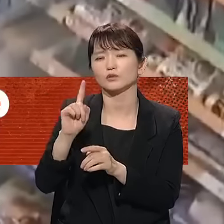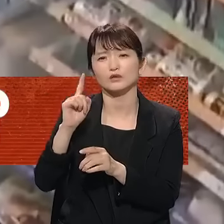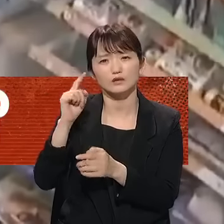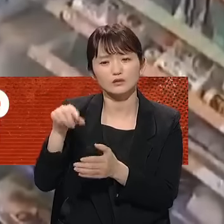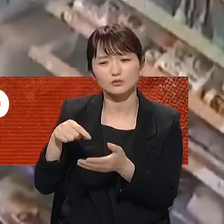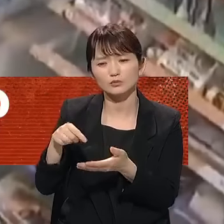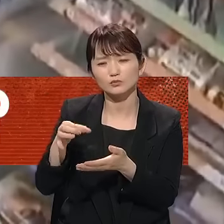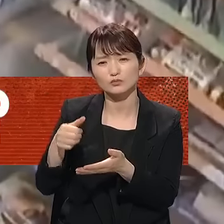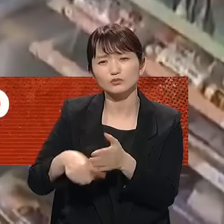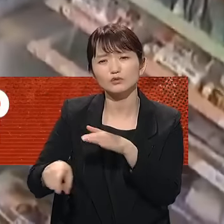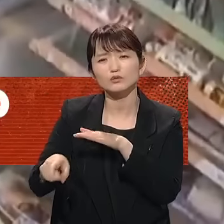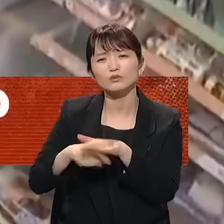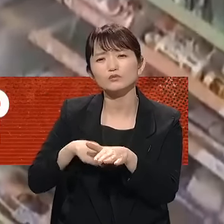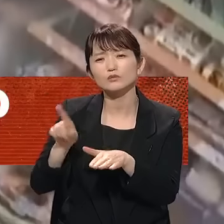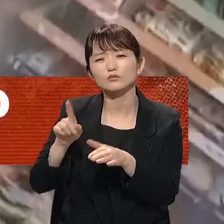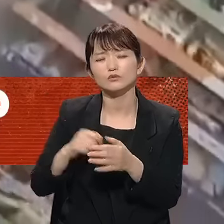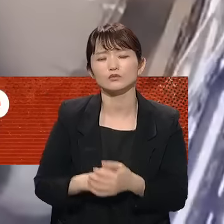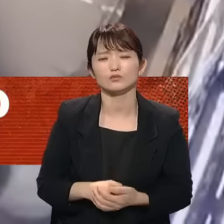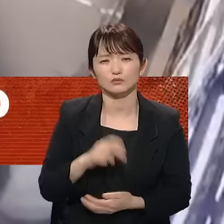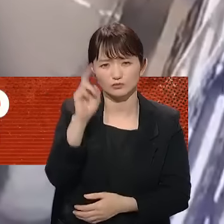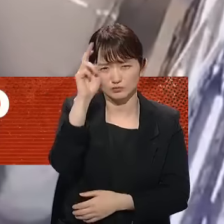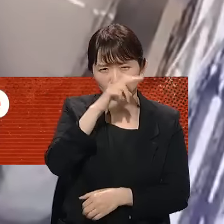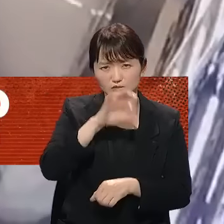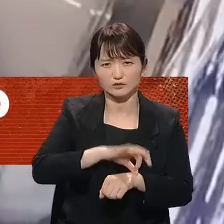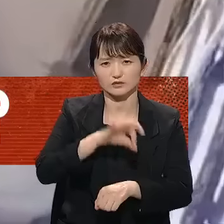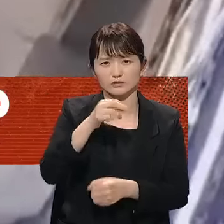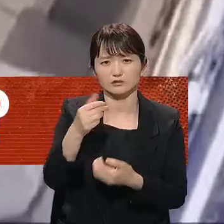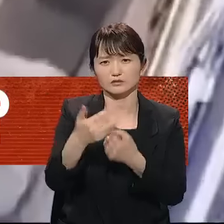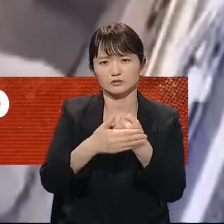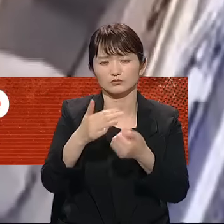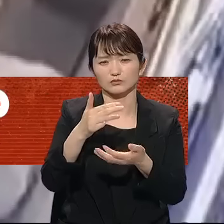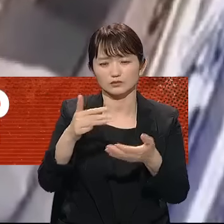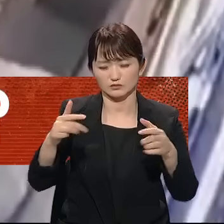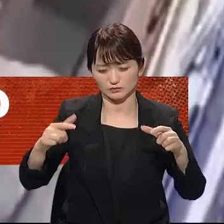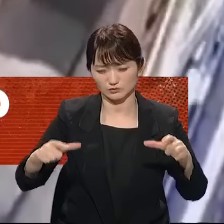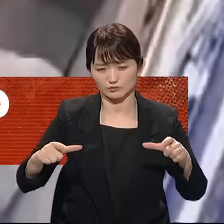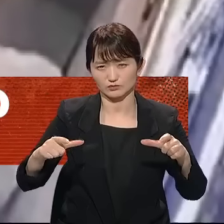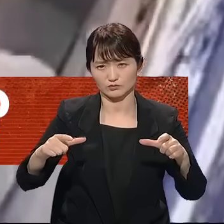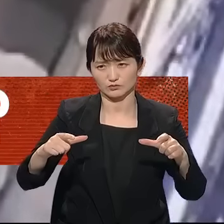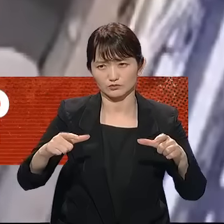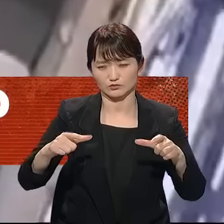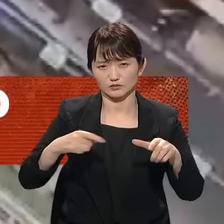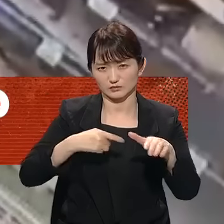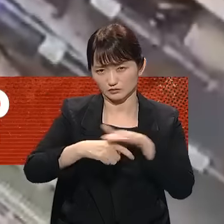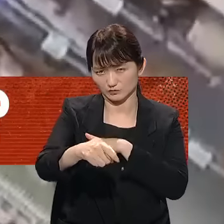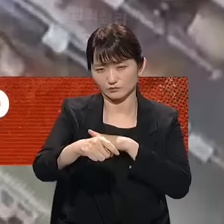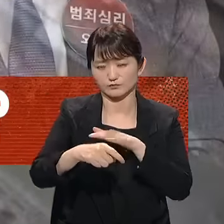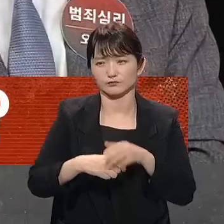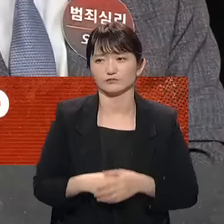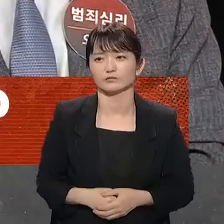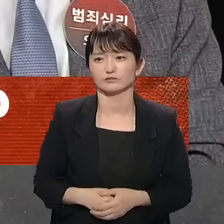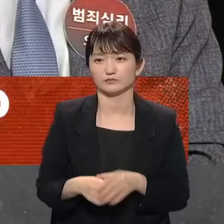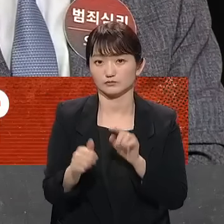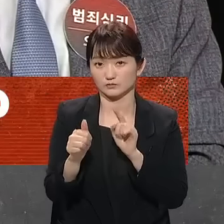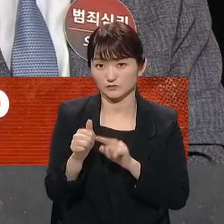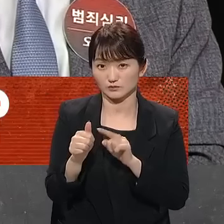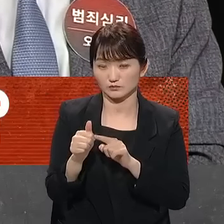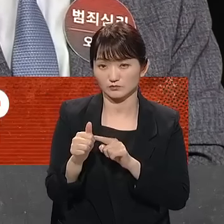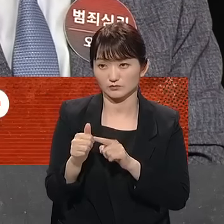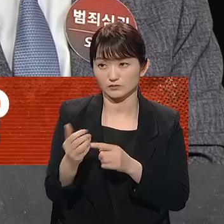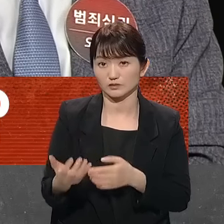오전 10시경 그 서울 은평구에 있는 한 편의점에서 발생된 그 절도 사건입니다. 이 남성이 들고 나간